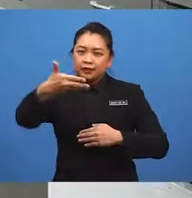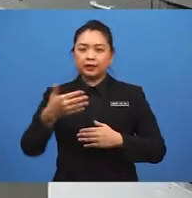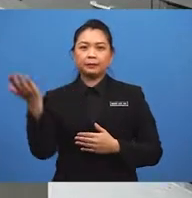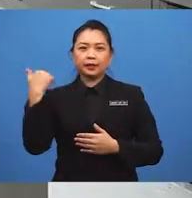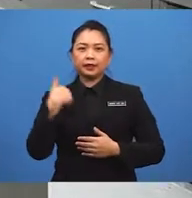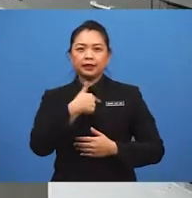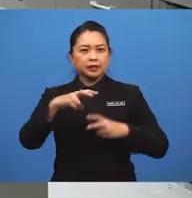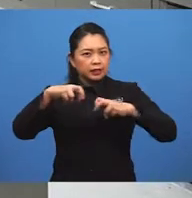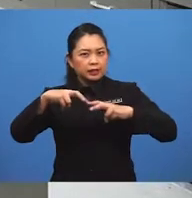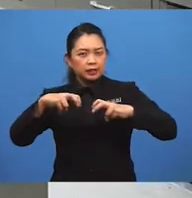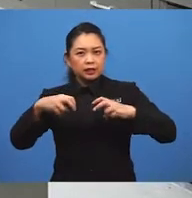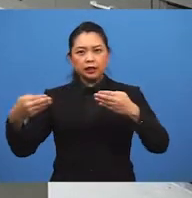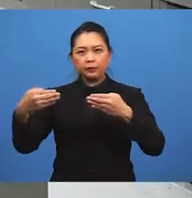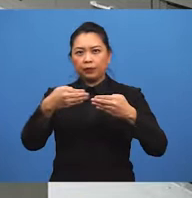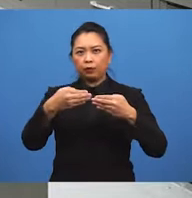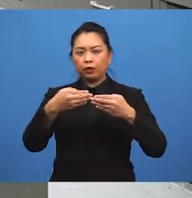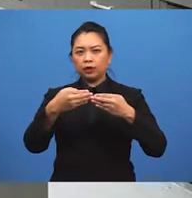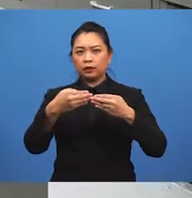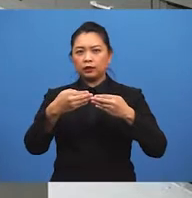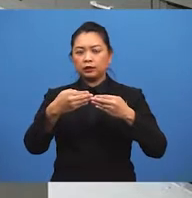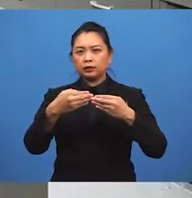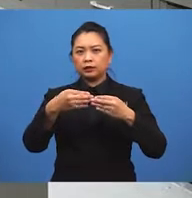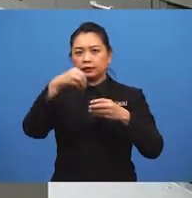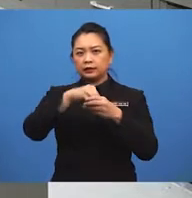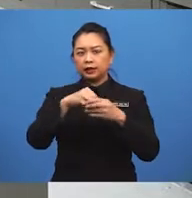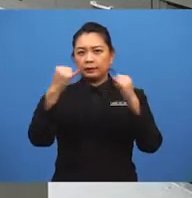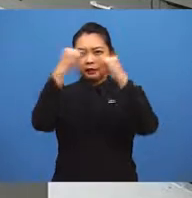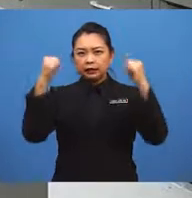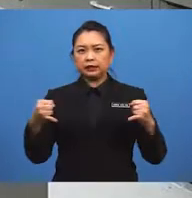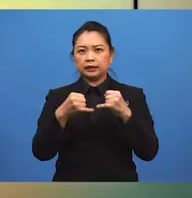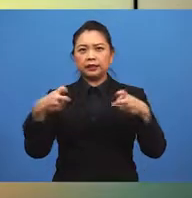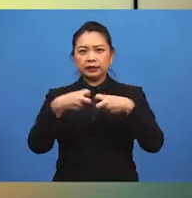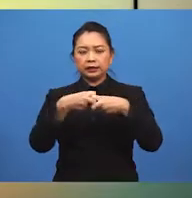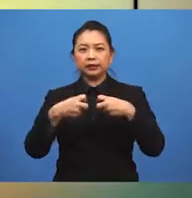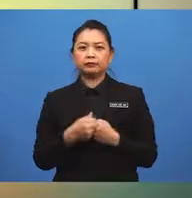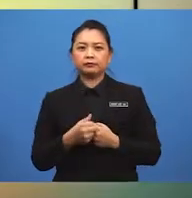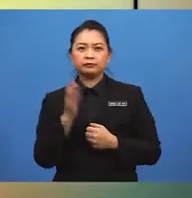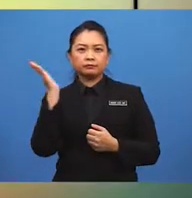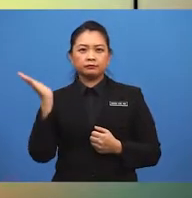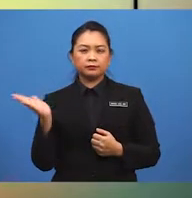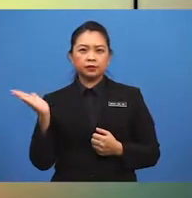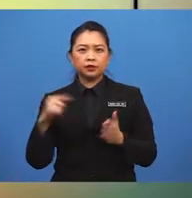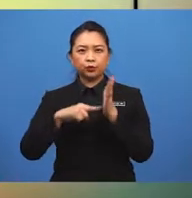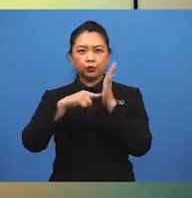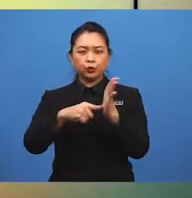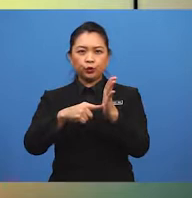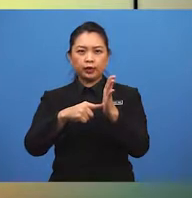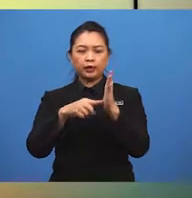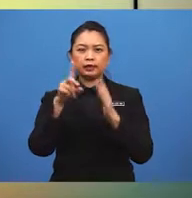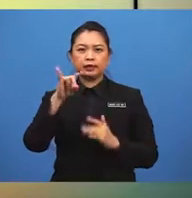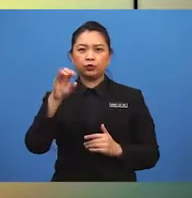Seterusnya, mari kita kaji penyambungan diod dalam litar elektrik. Paparan